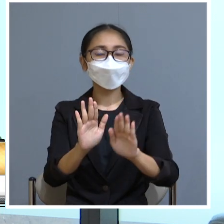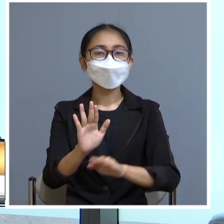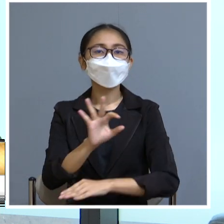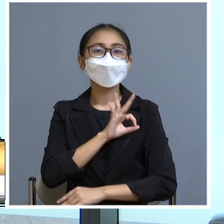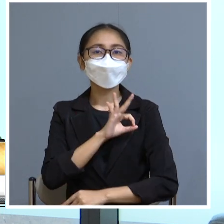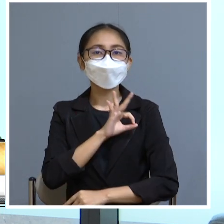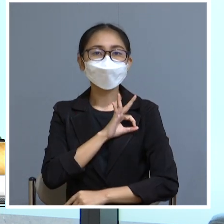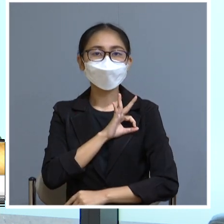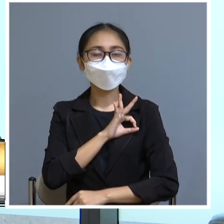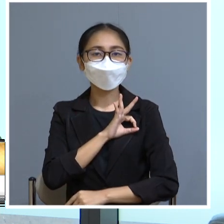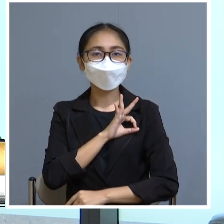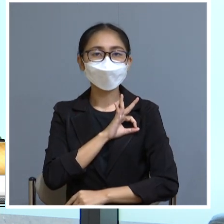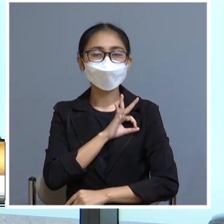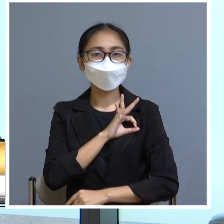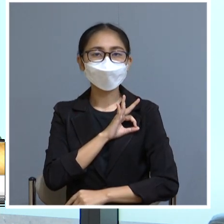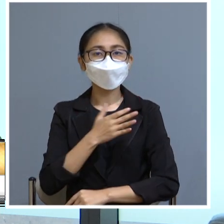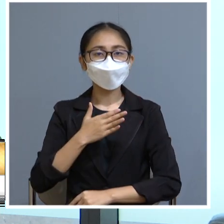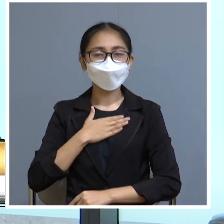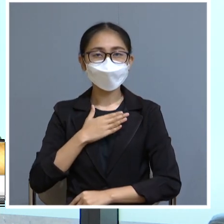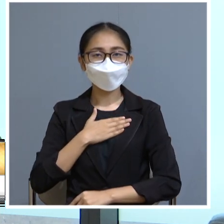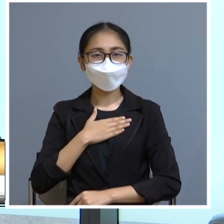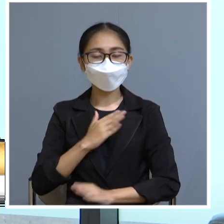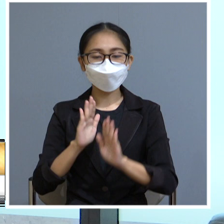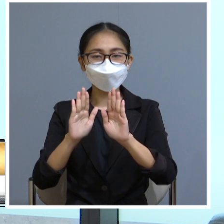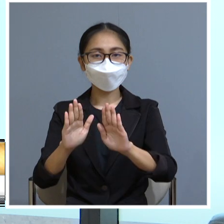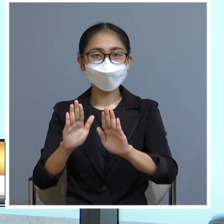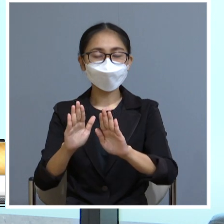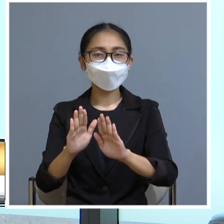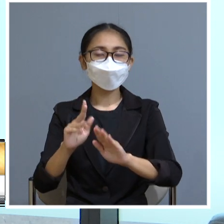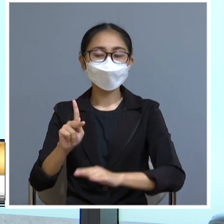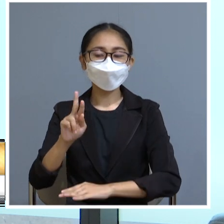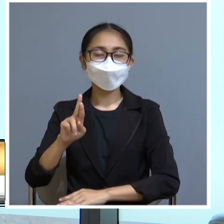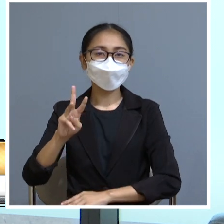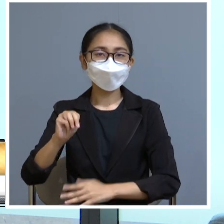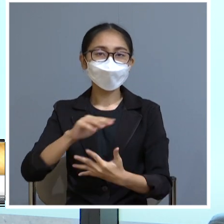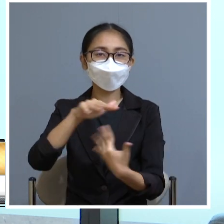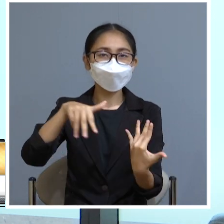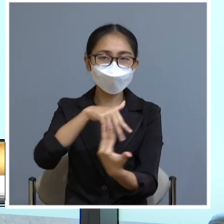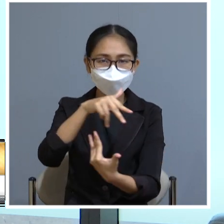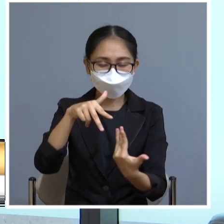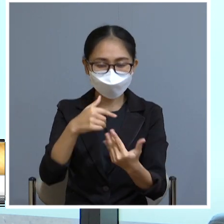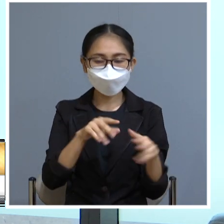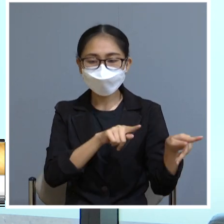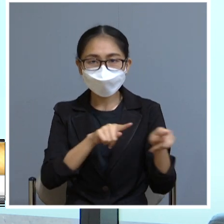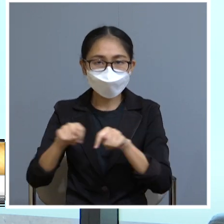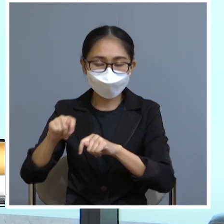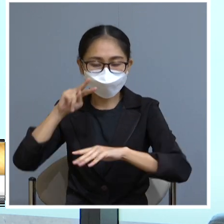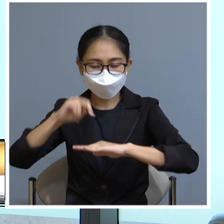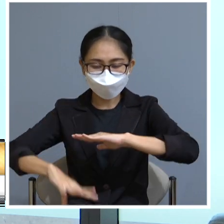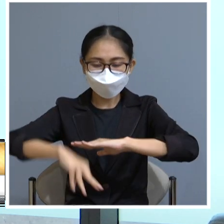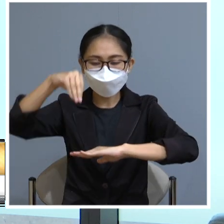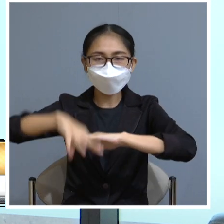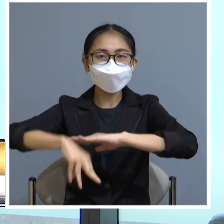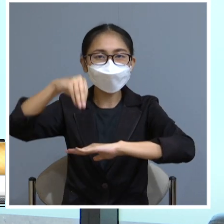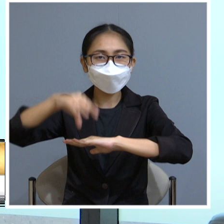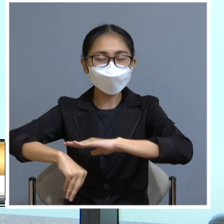านั้ยไม่พอทางผมเองกได้กชัใหกรมสัพยากรน้ำนั้ได้เตรียมสแนบายเครื่สบนำในพื้นที่อีกหลเค